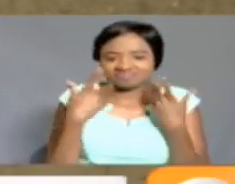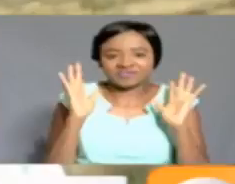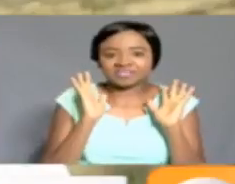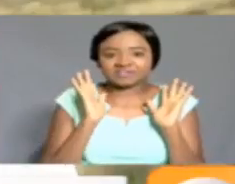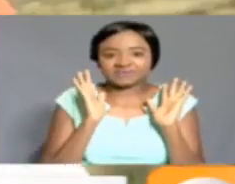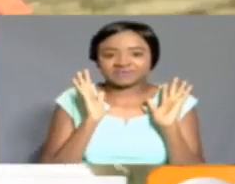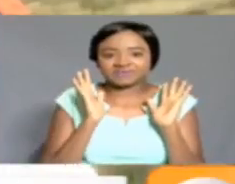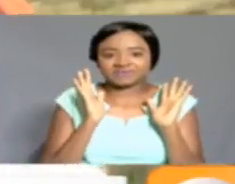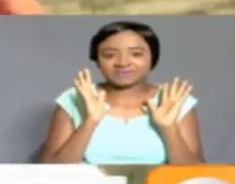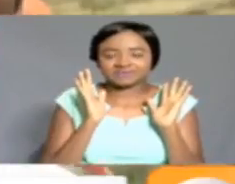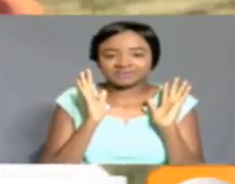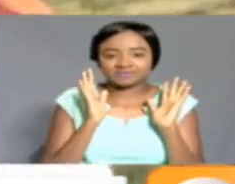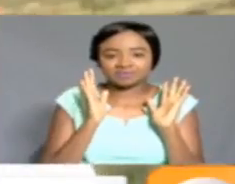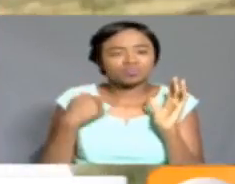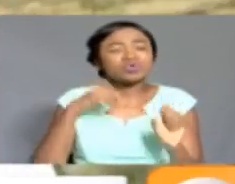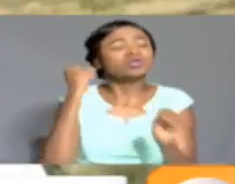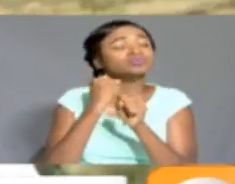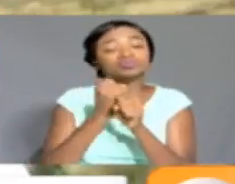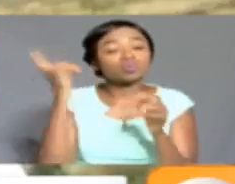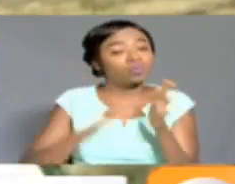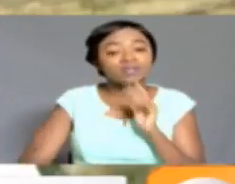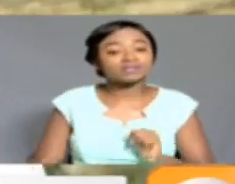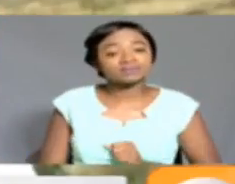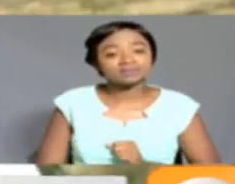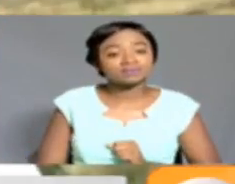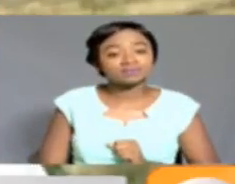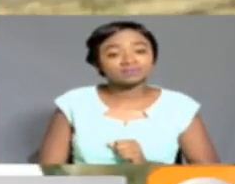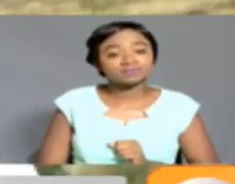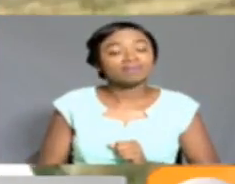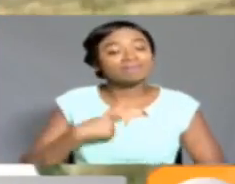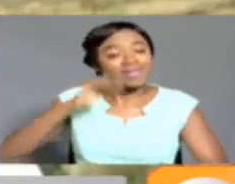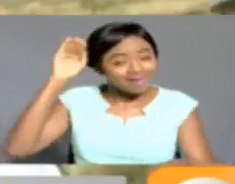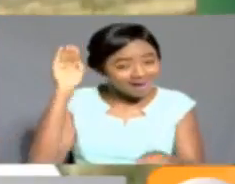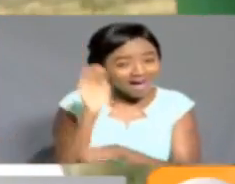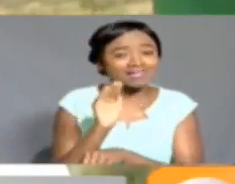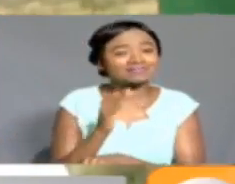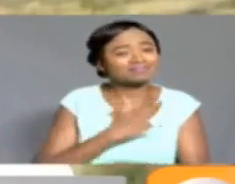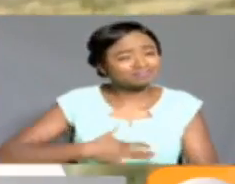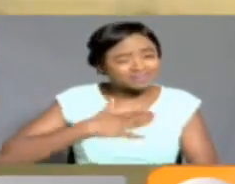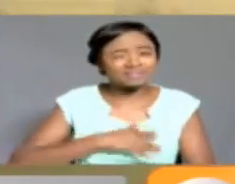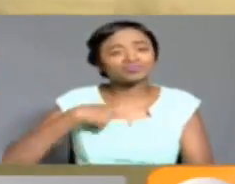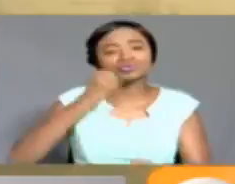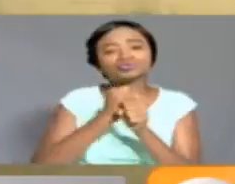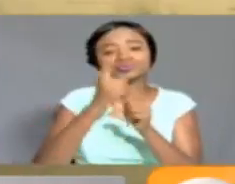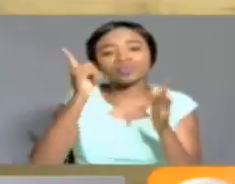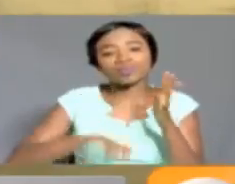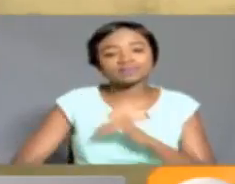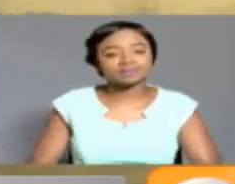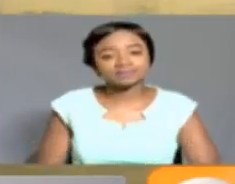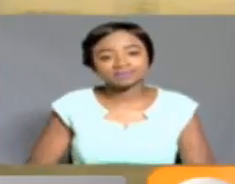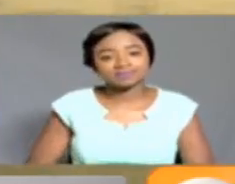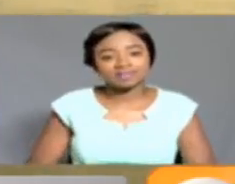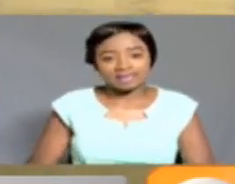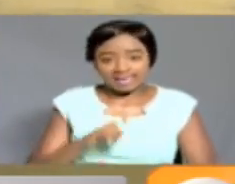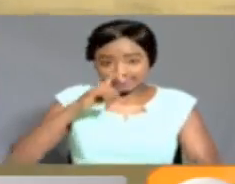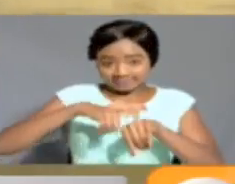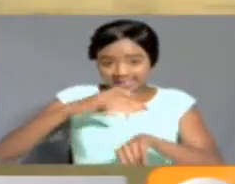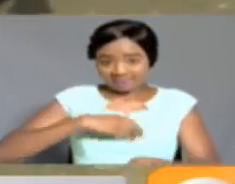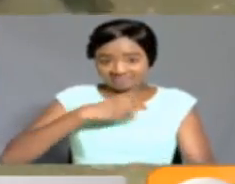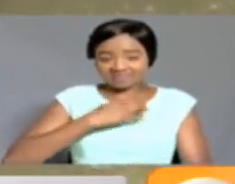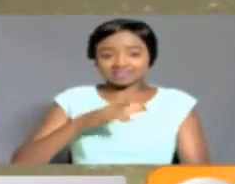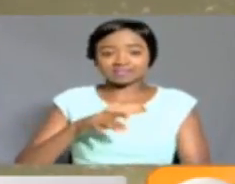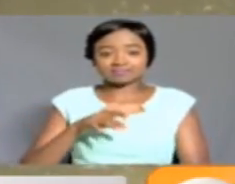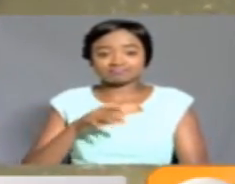hapo. Tufanye namna gani? Nyagipen anasema, nyagipen, look this. Katika ziara yake mjini Kisumu hapo